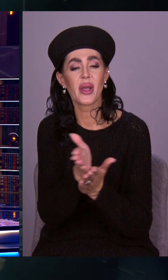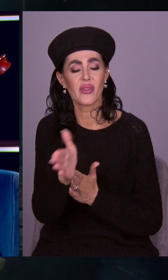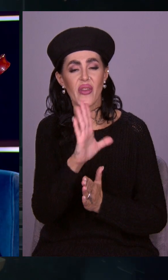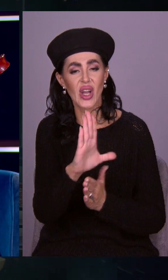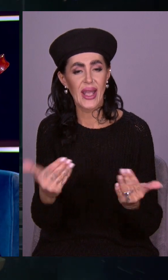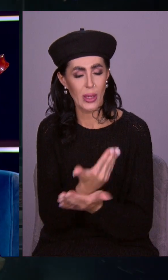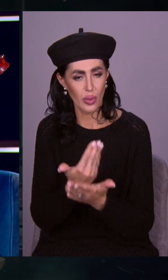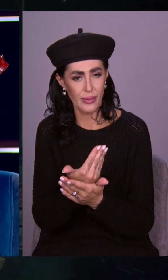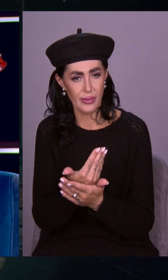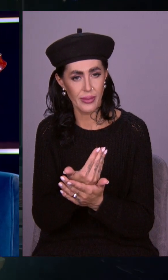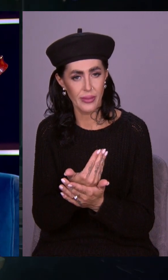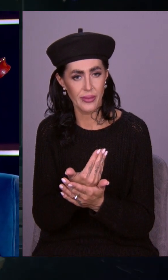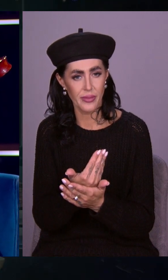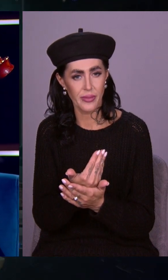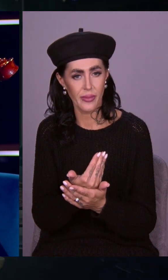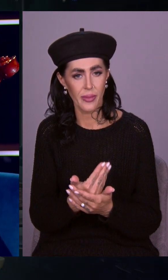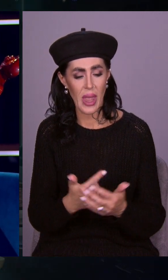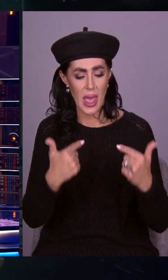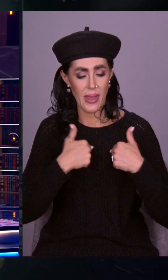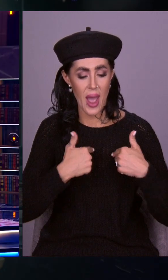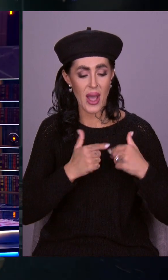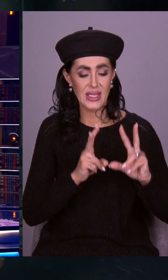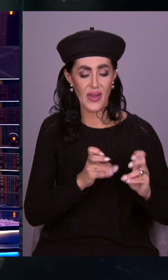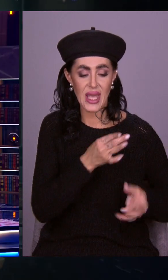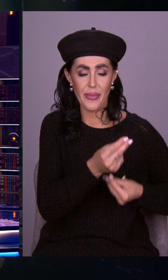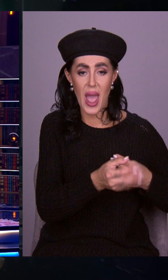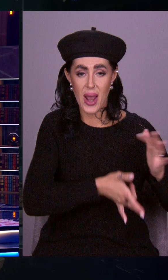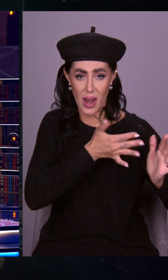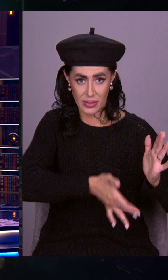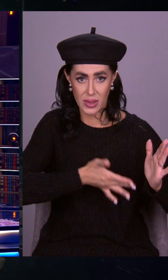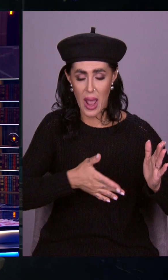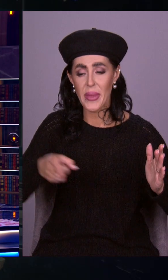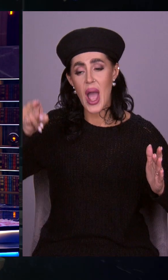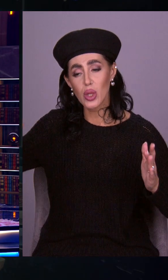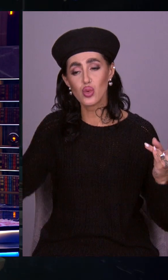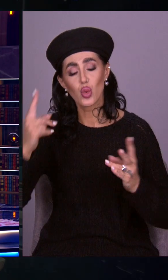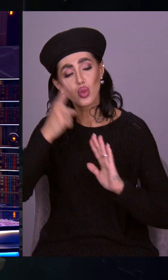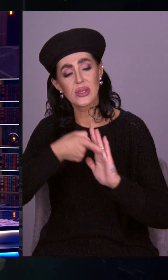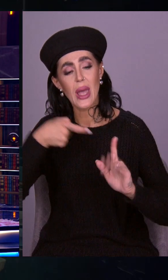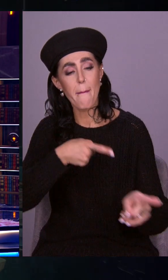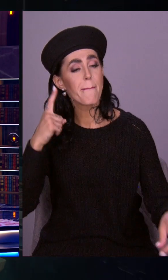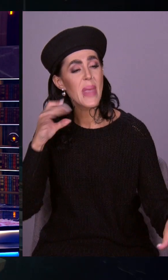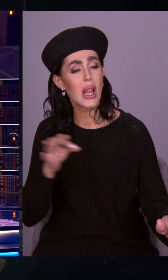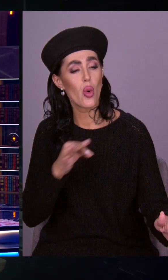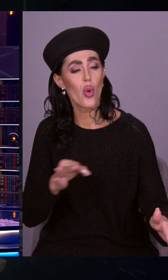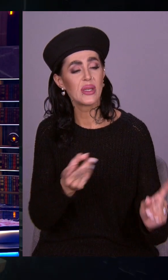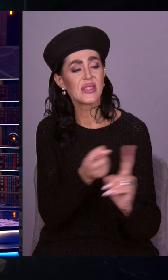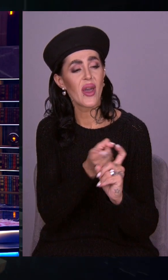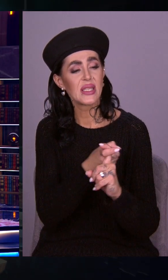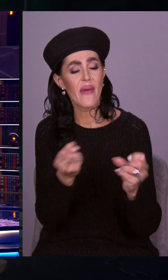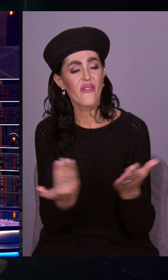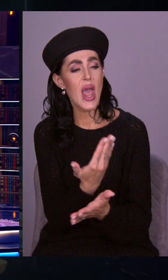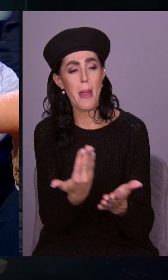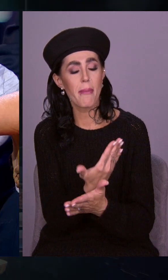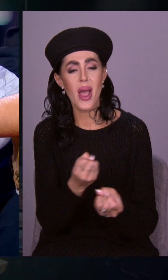зрозуміло. Так, ну що? Я граю, Лена відгадує. Да. Саме так. І зараз Лена буде допомагати тобі з картками, так, бо... Марина,